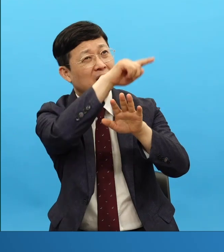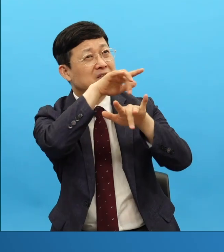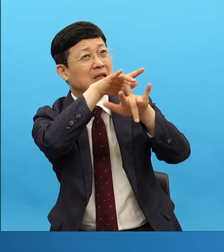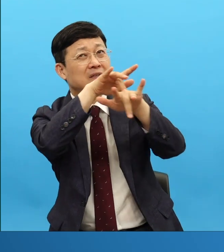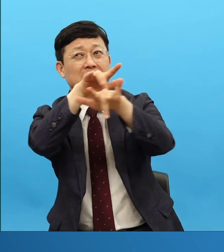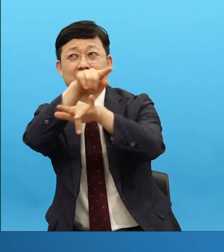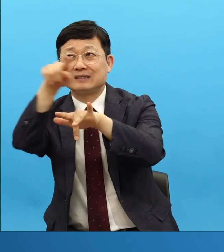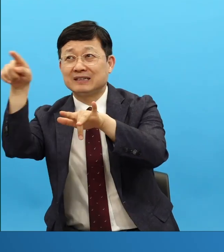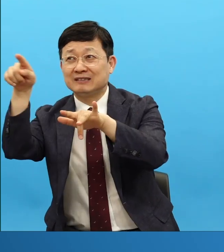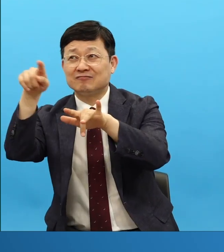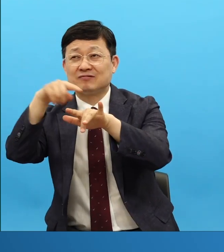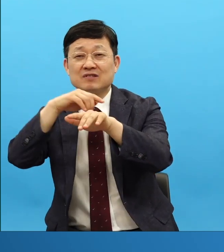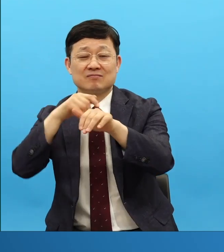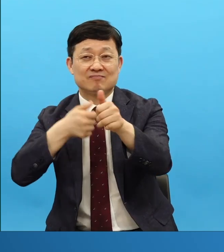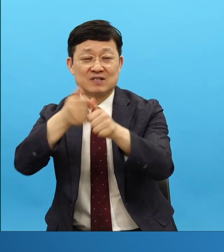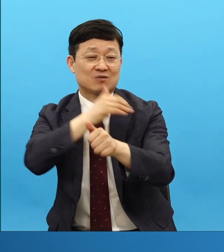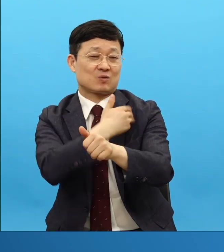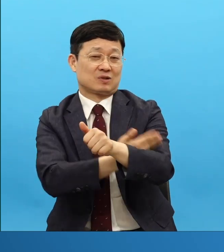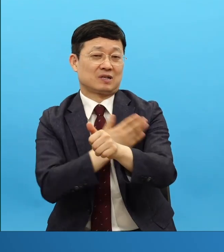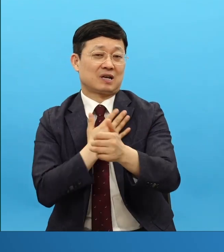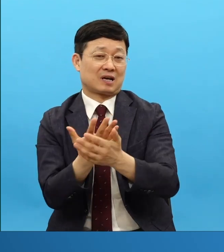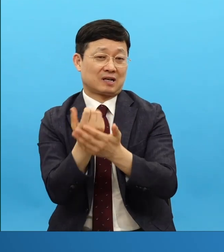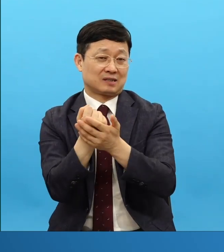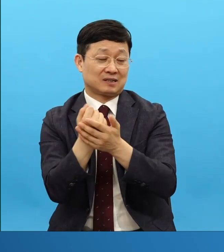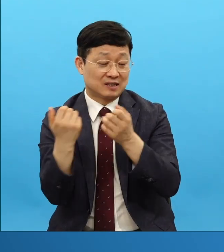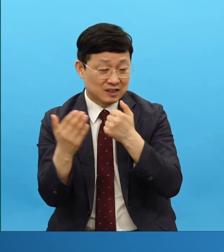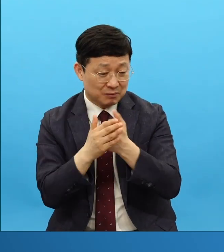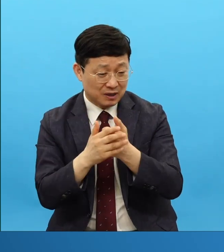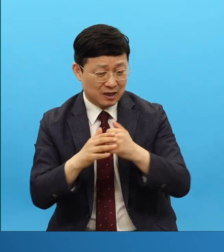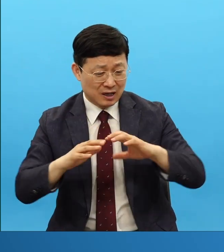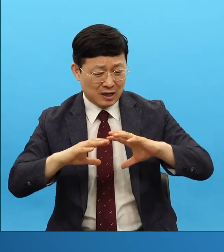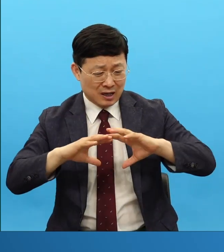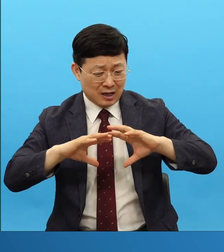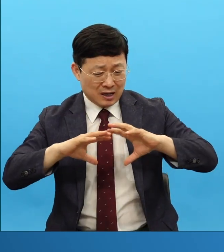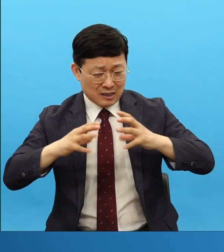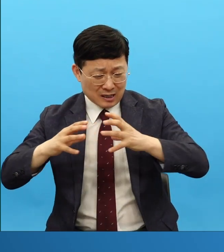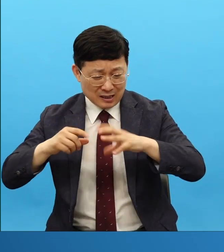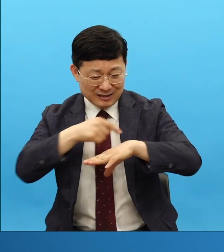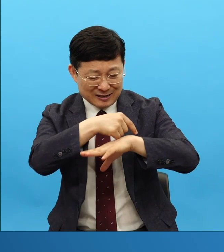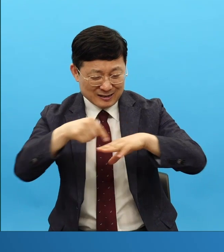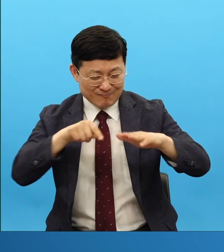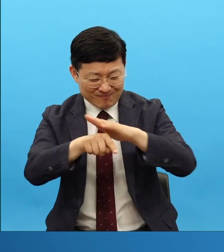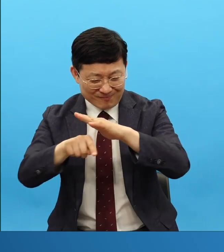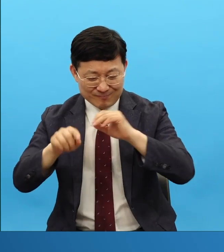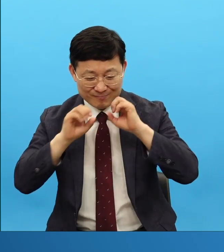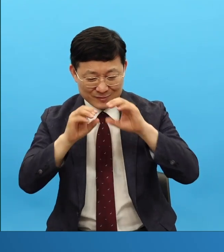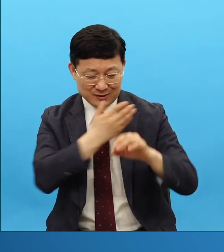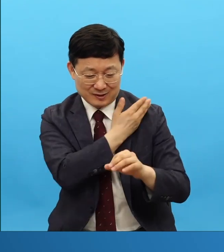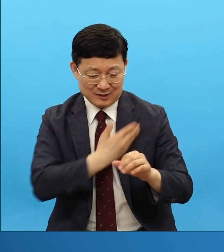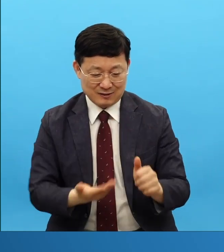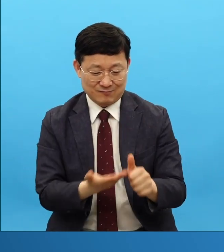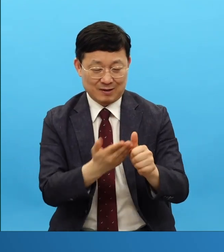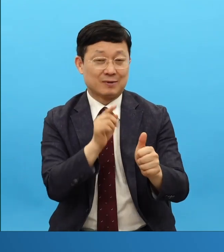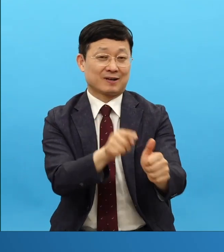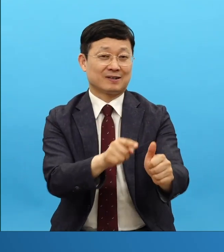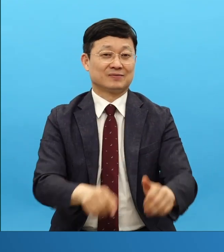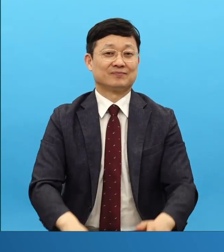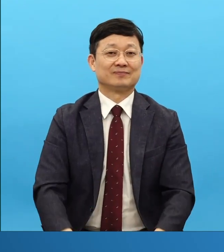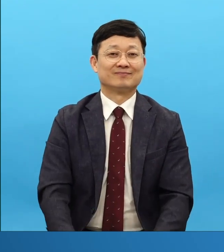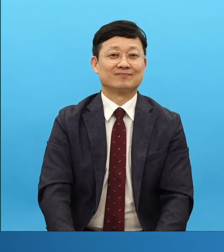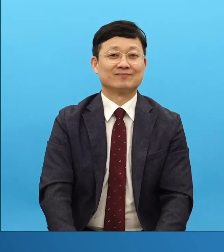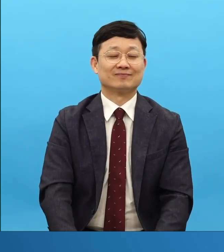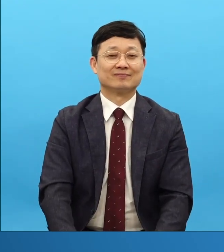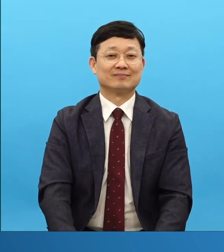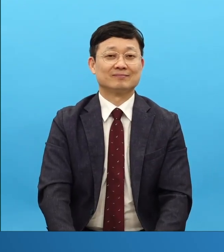Because it was covered in darkness. 그래서 모든 족속으로 제자 삼아라. That is why make disciples of all nations. 또 얼마나